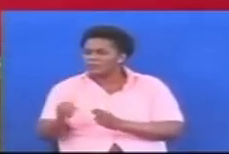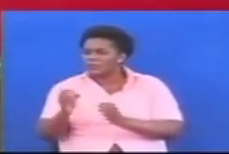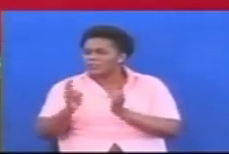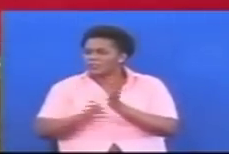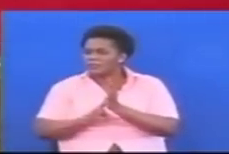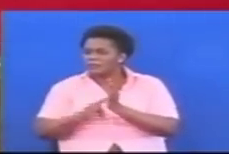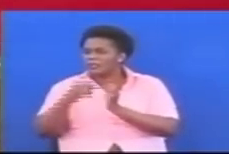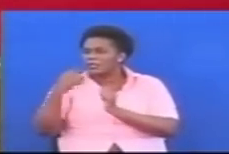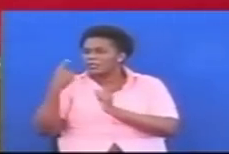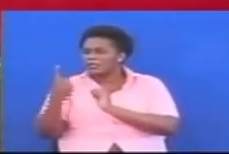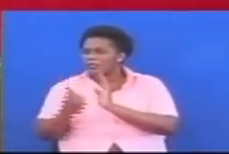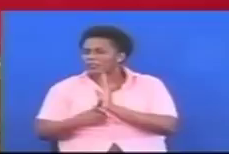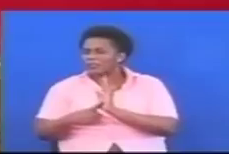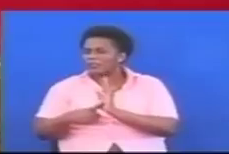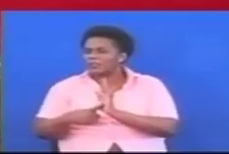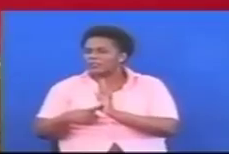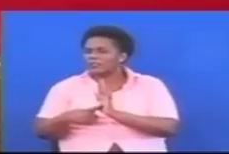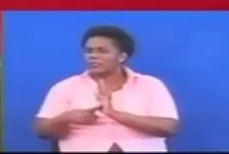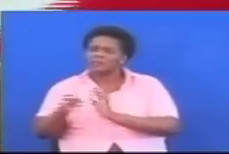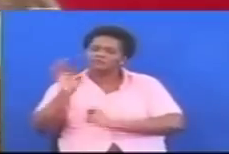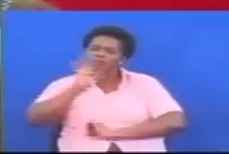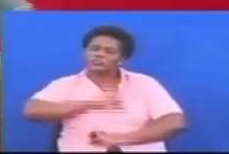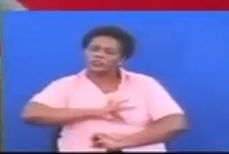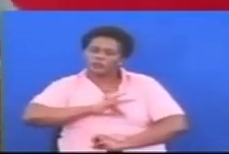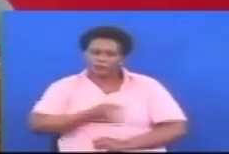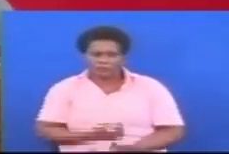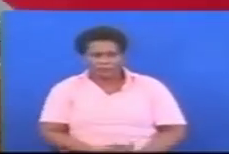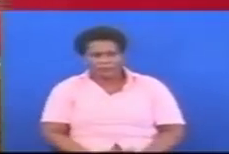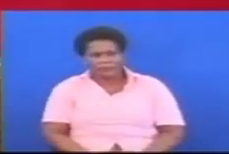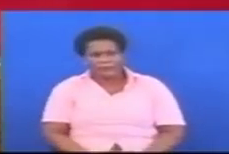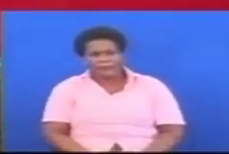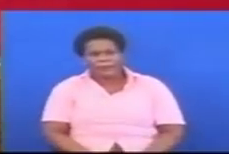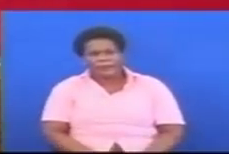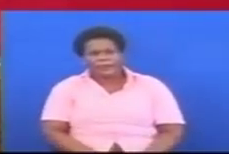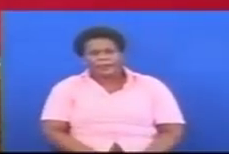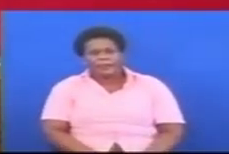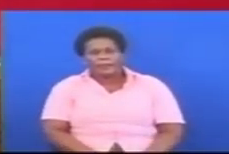76% ni kwa ajili ya kulipa mishahara ya watumishi.